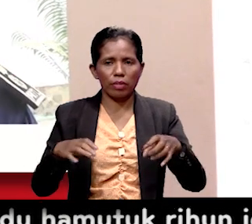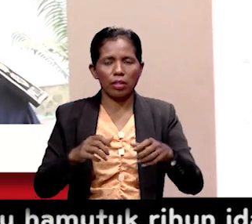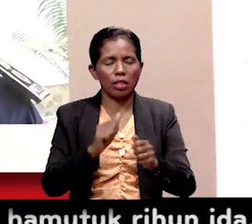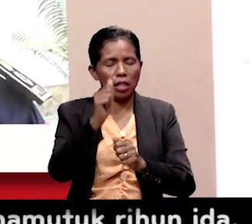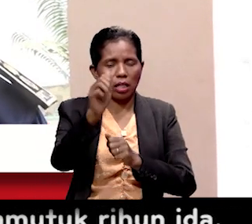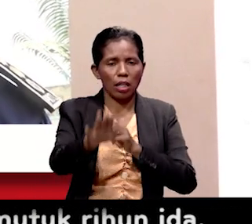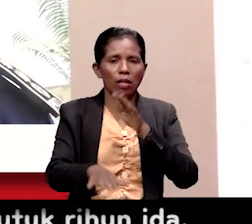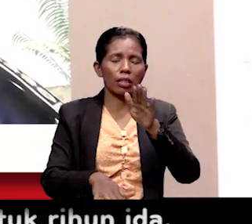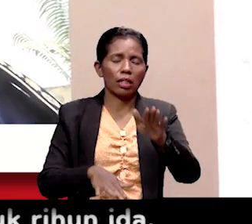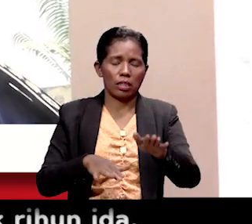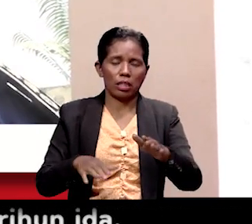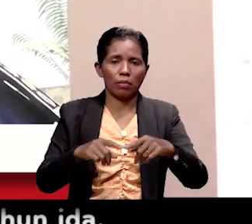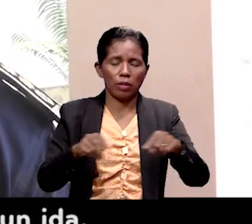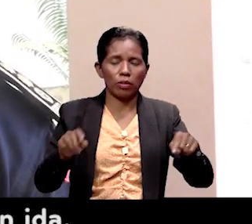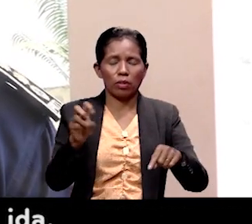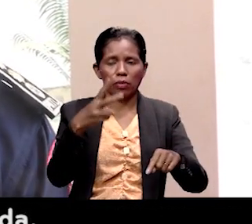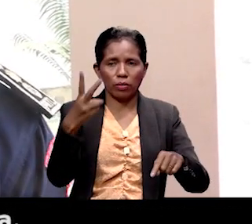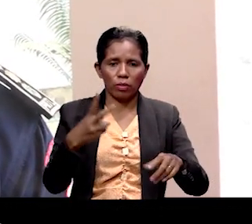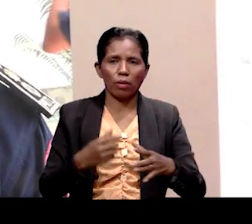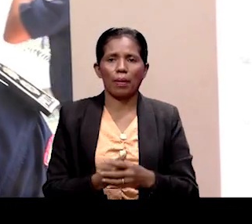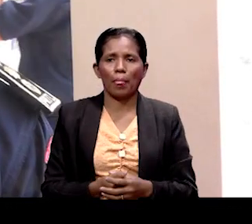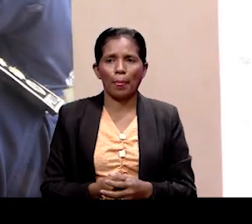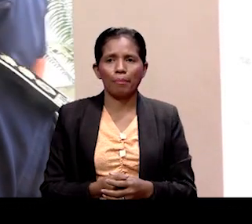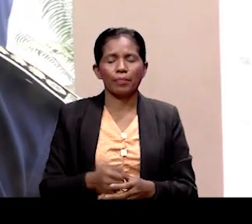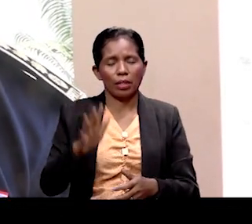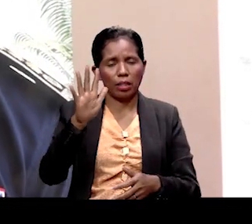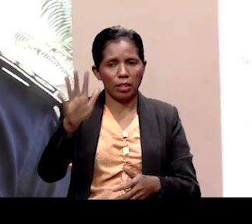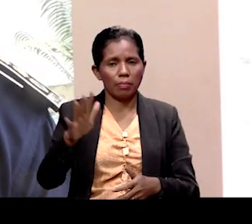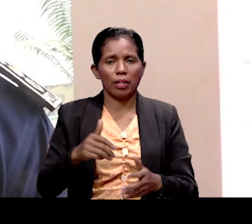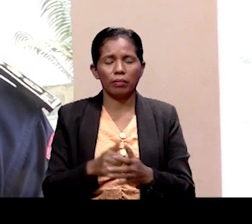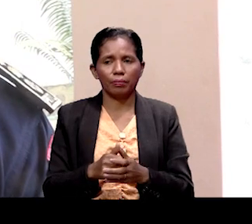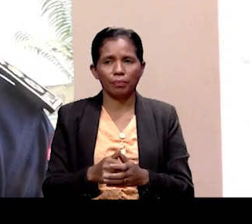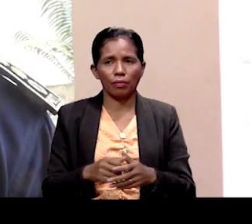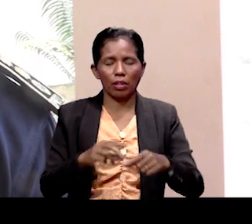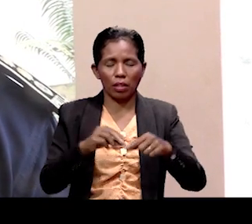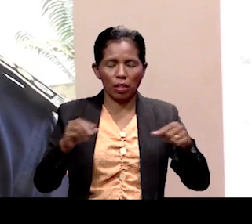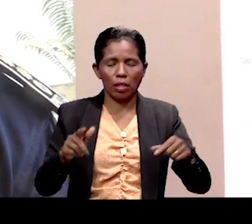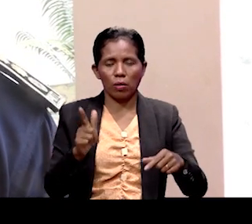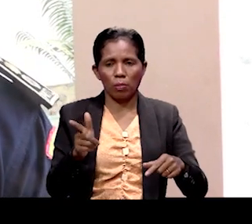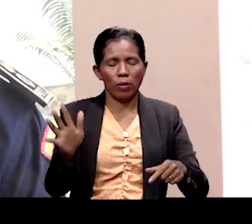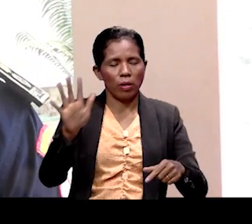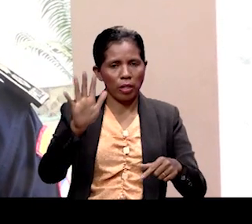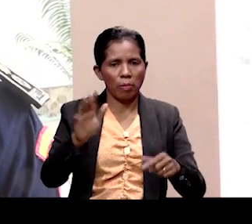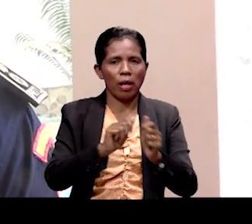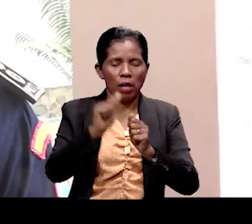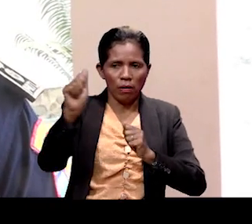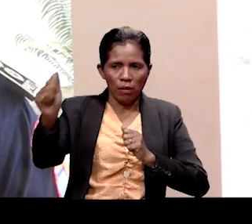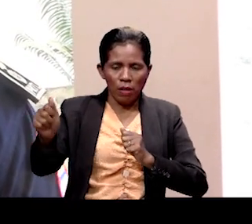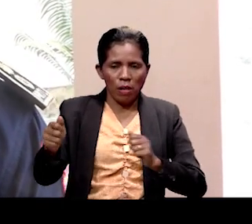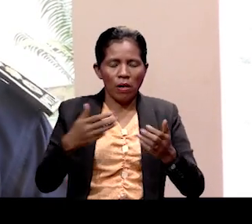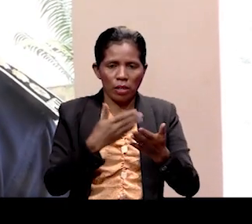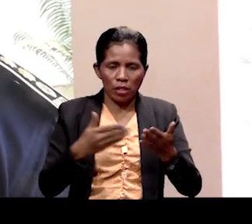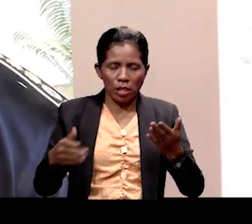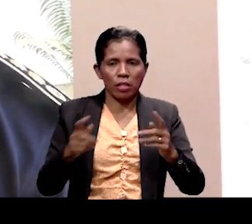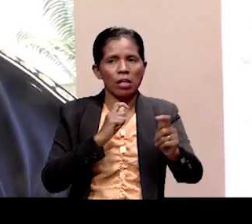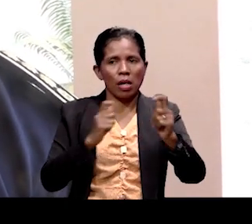resin rua. To ya rua kilometer sano resin 5 to kilometer rua nol resin 5 nebe maka dok tete so ne equipamentos transporte